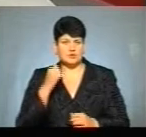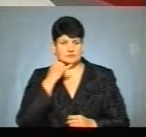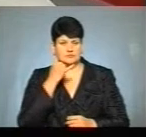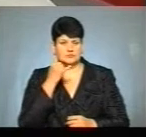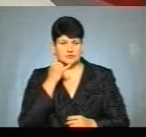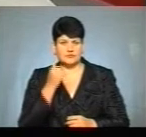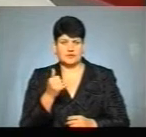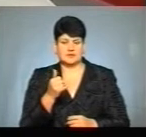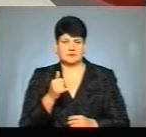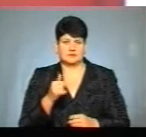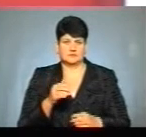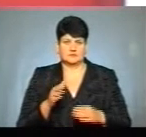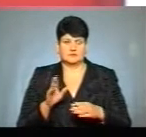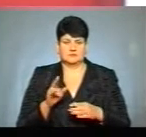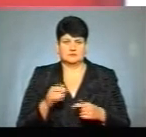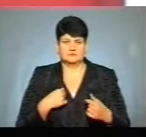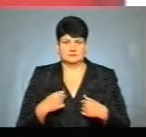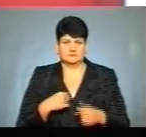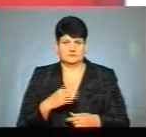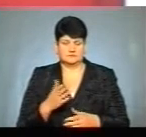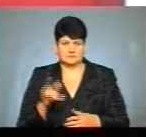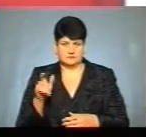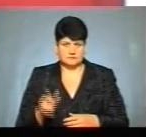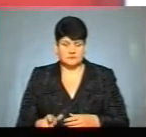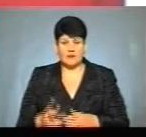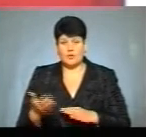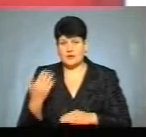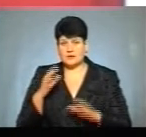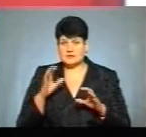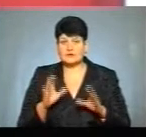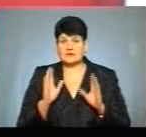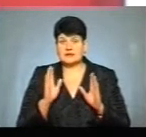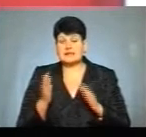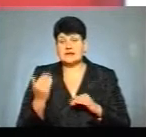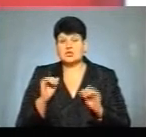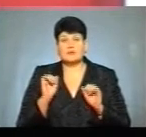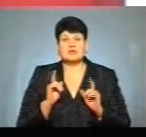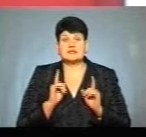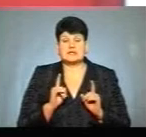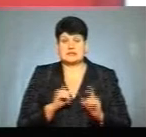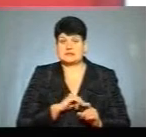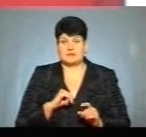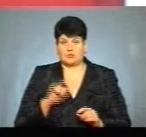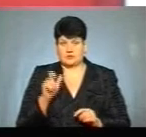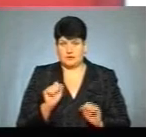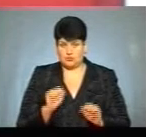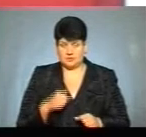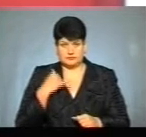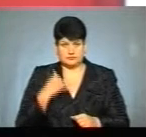повідомити їм безпосередньо потерпіла сторона. В попередньому законі тільки потерпіла могла повідомити про факт домашнього насильства. В даному